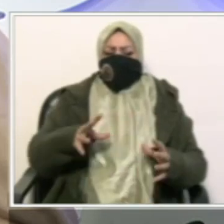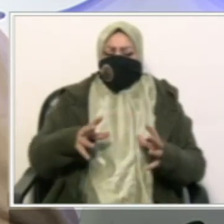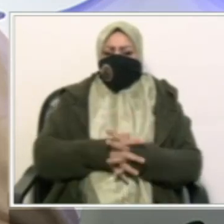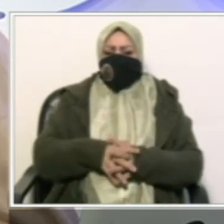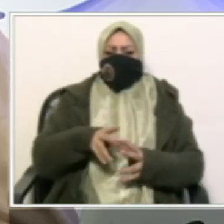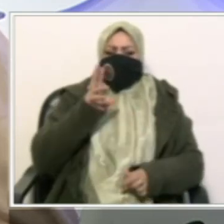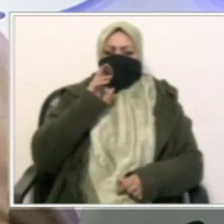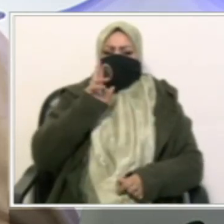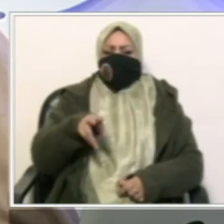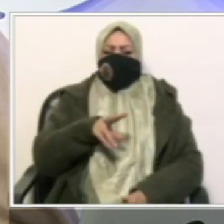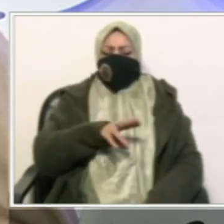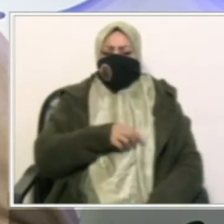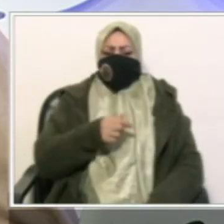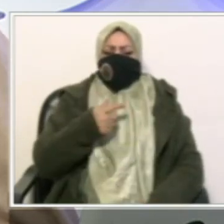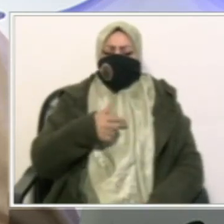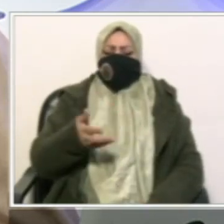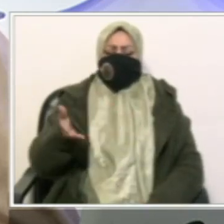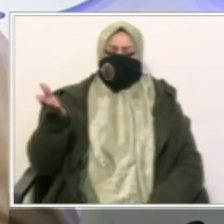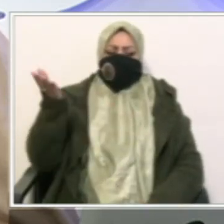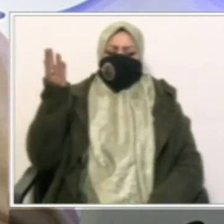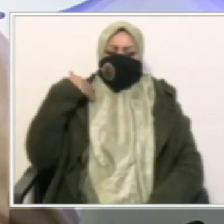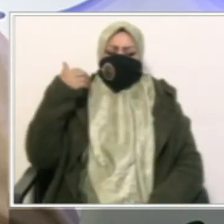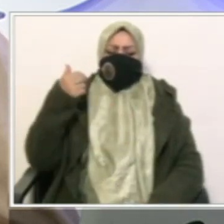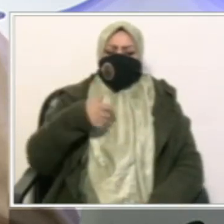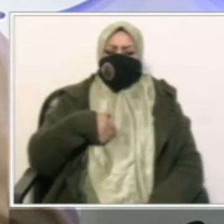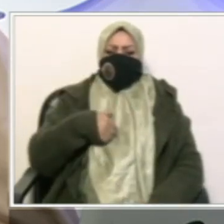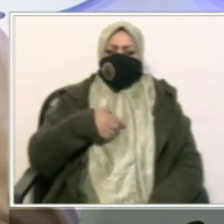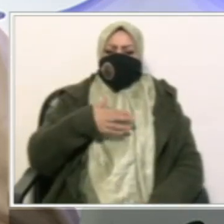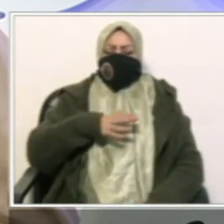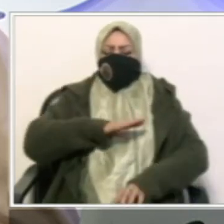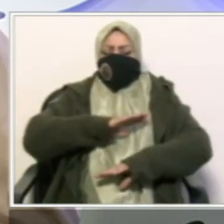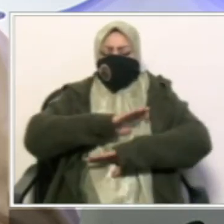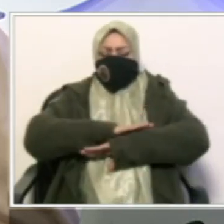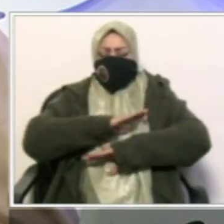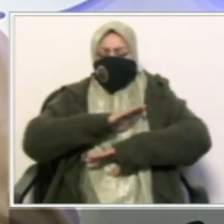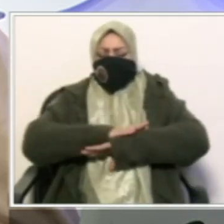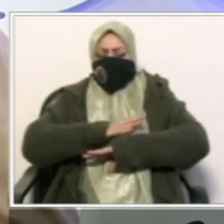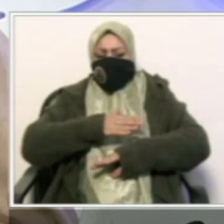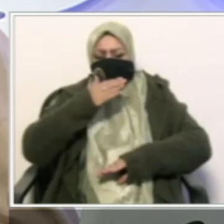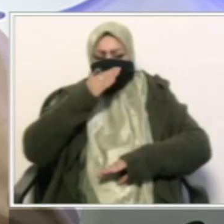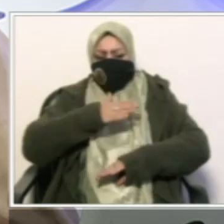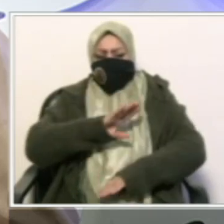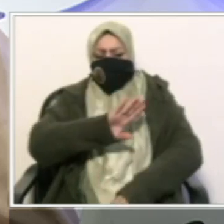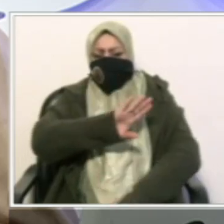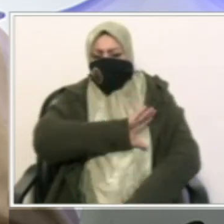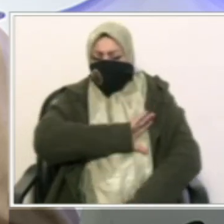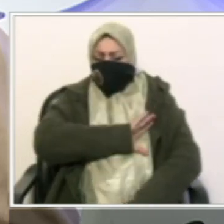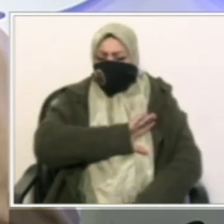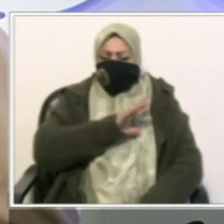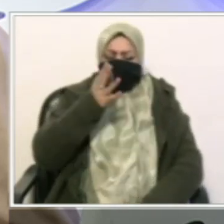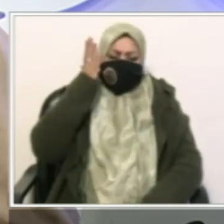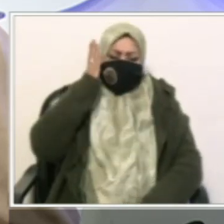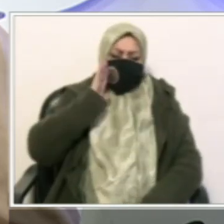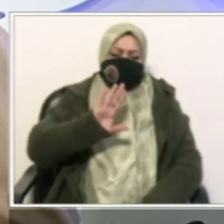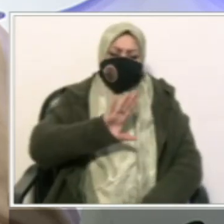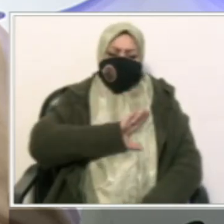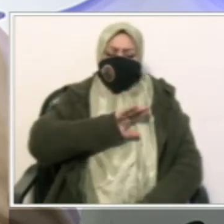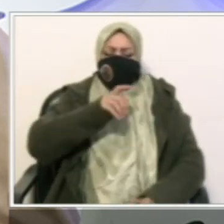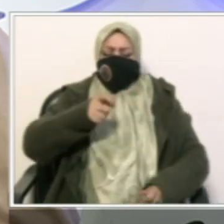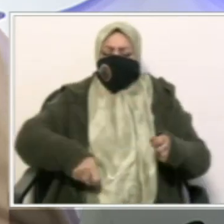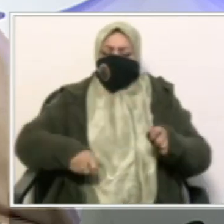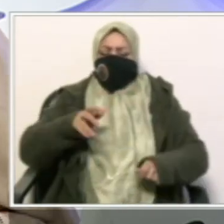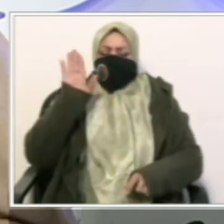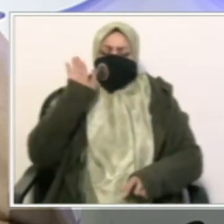كل احترام للأهل للجيش ولبلادنا وجنودنا الذين دافعوا بدمائهم وأنفسهم وأموالهم